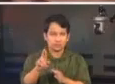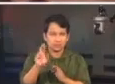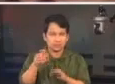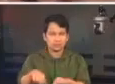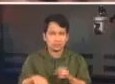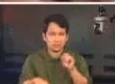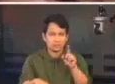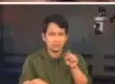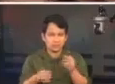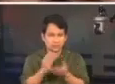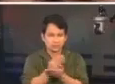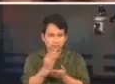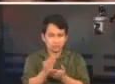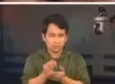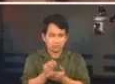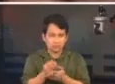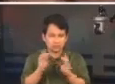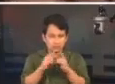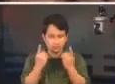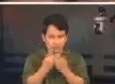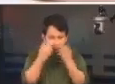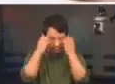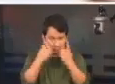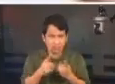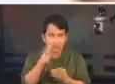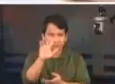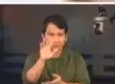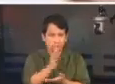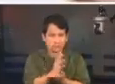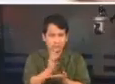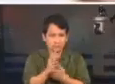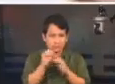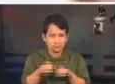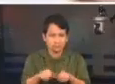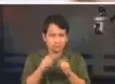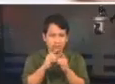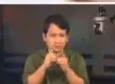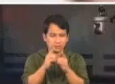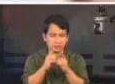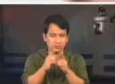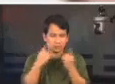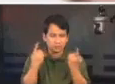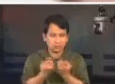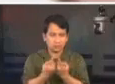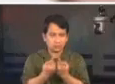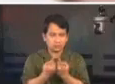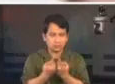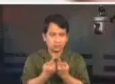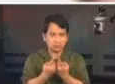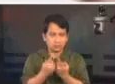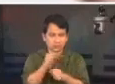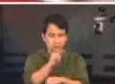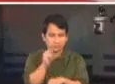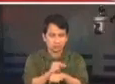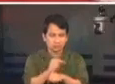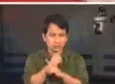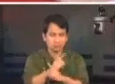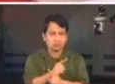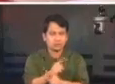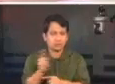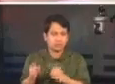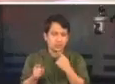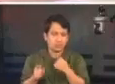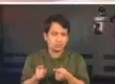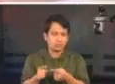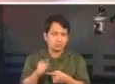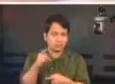11 billion sa DepEd at 5 billion sa Department of National Defense. Sa panayam ng Philippine Daily